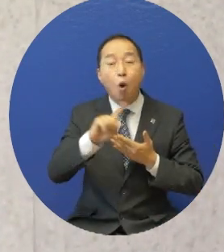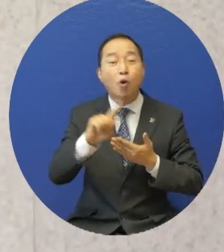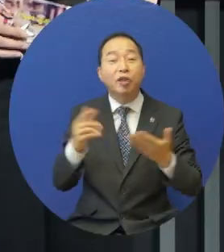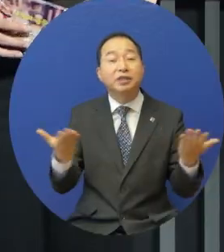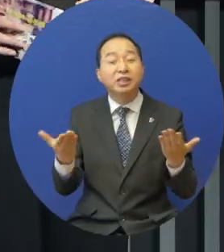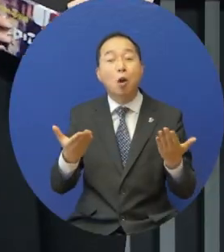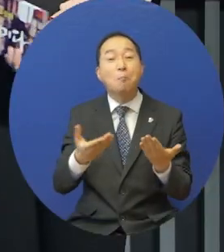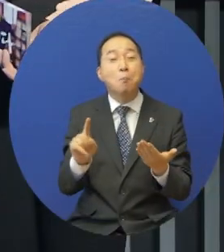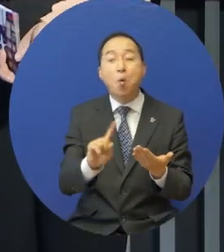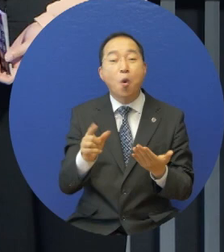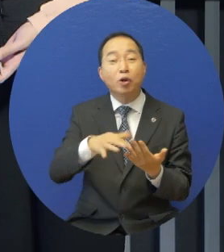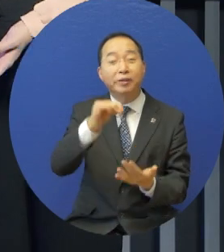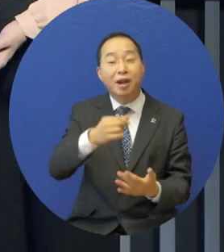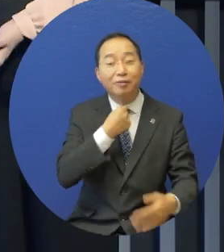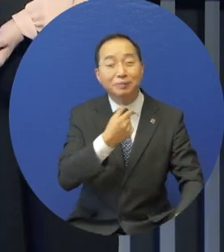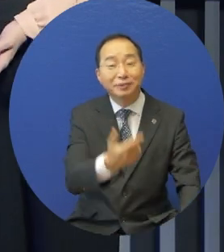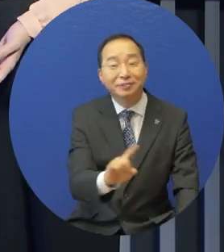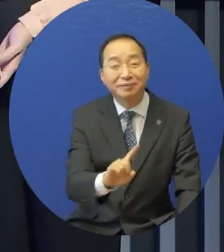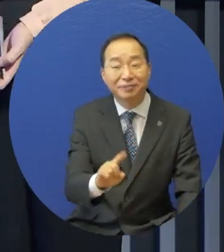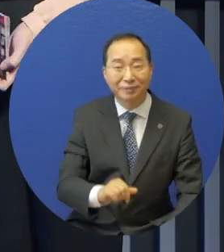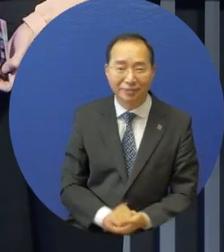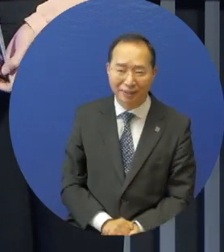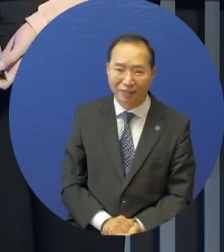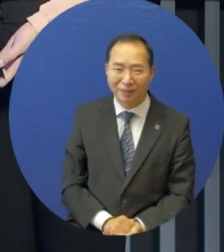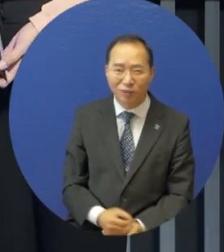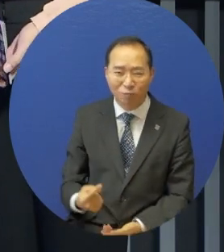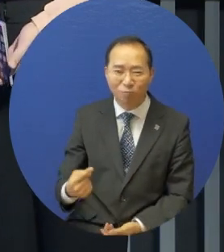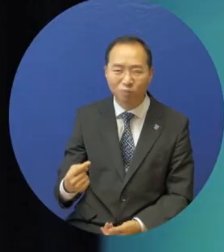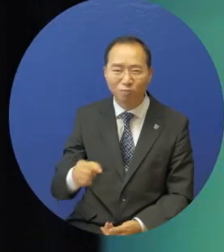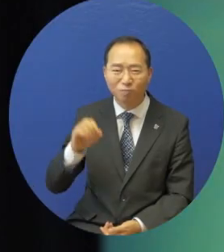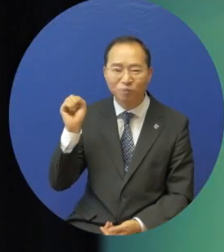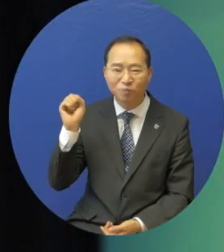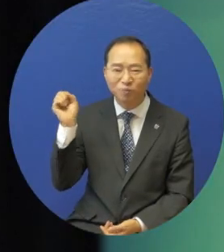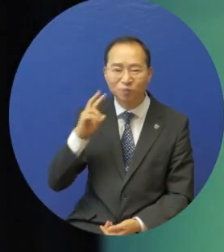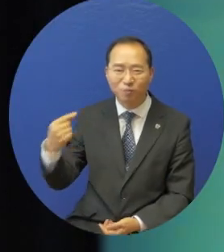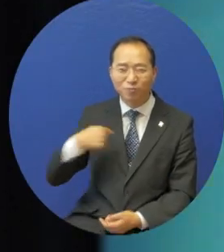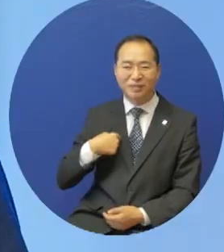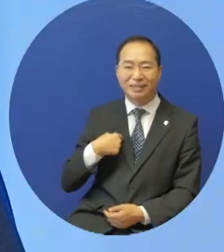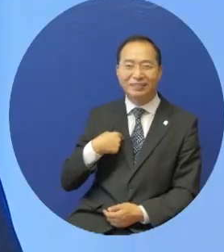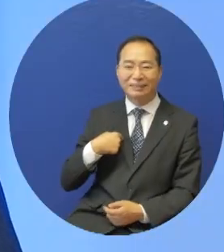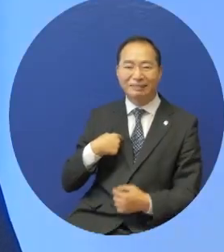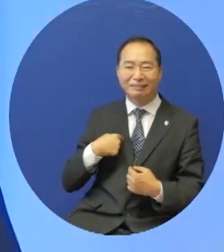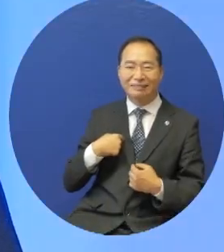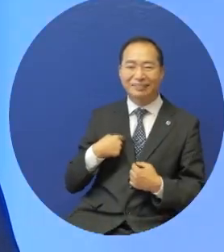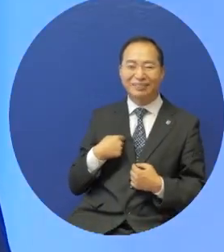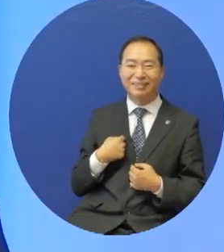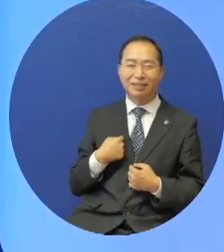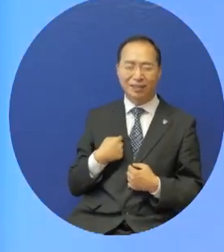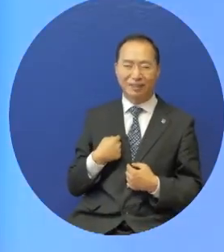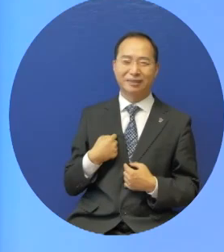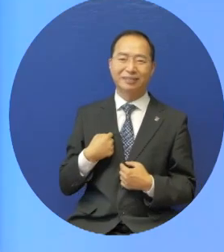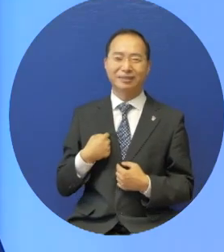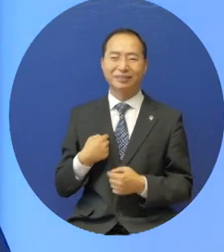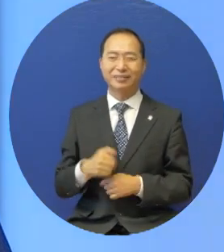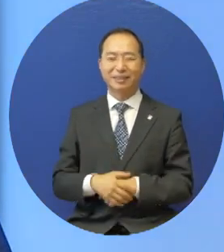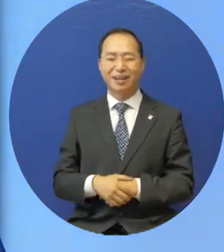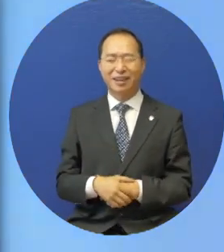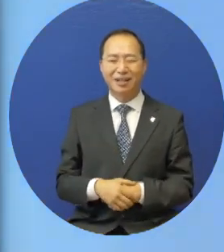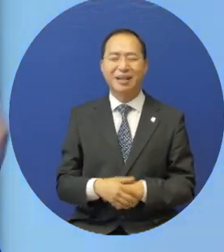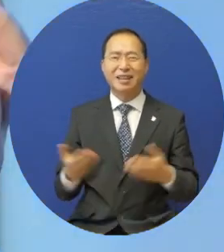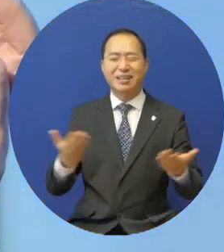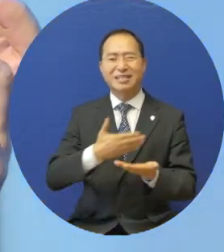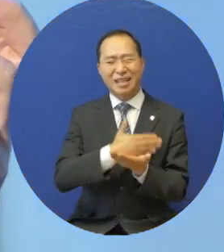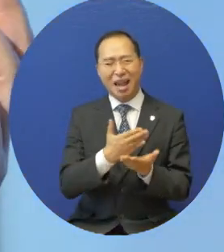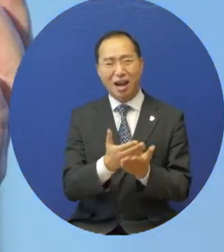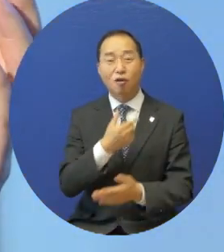아 그렇군요. 네. 저에게 화살을 날리셨군요. 저는 물론 다양한 것을 하고